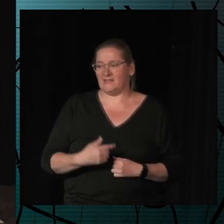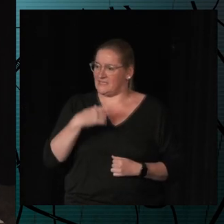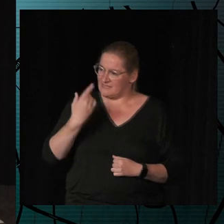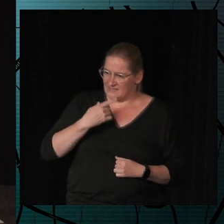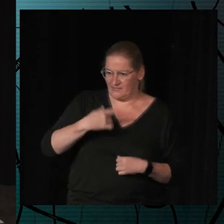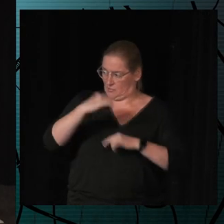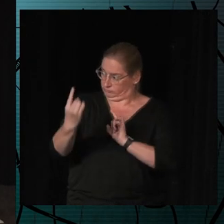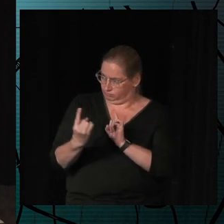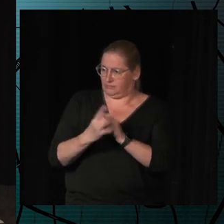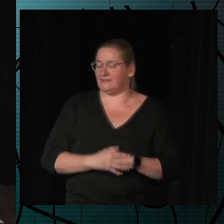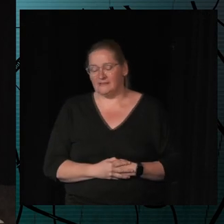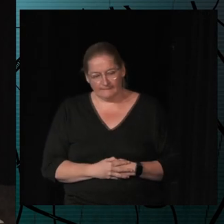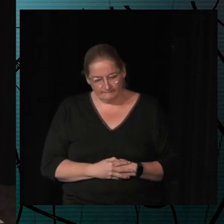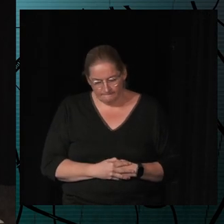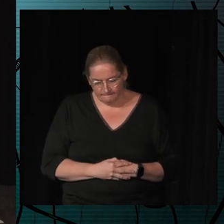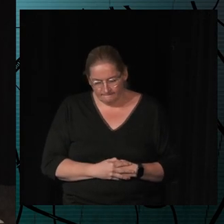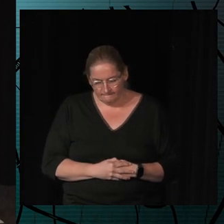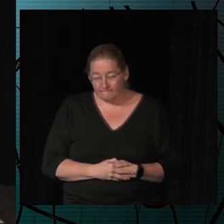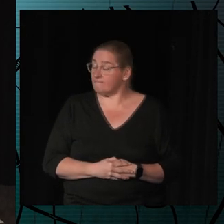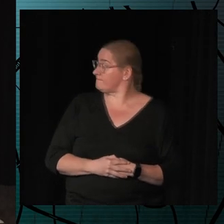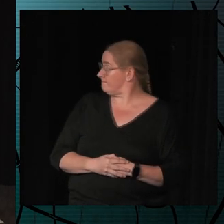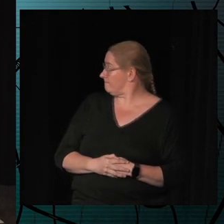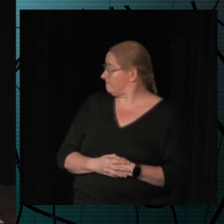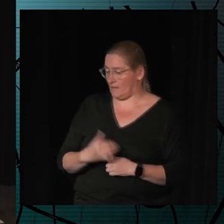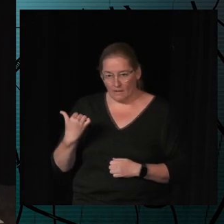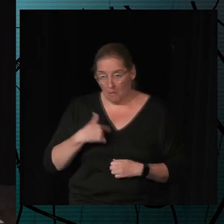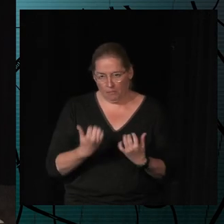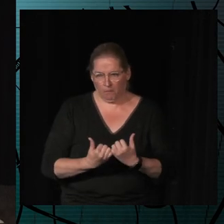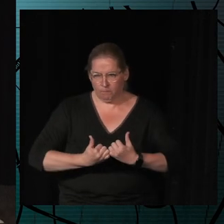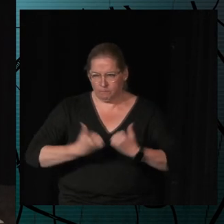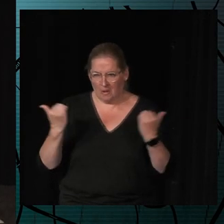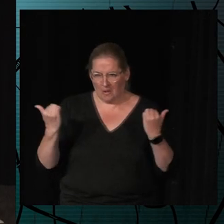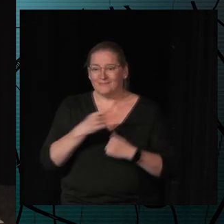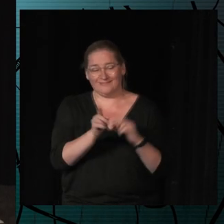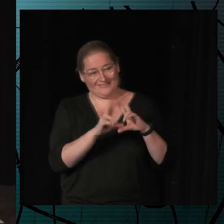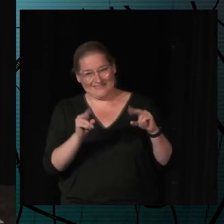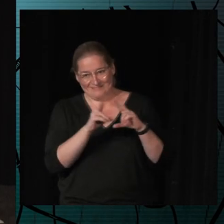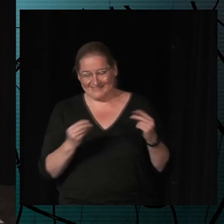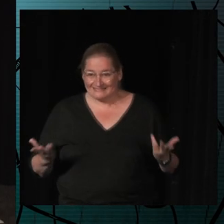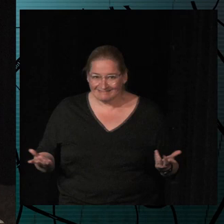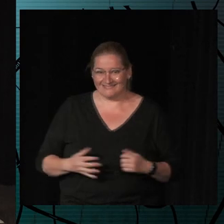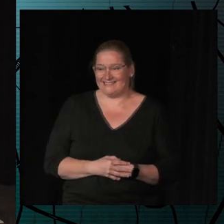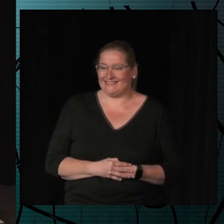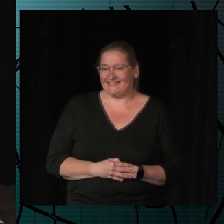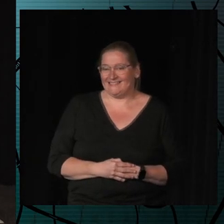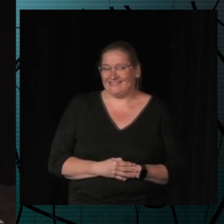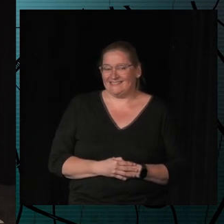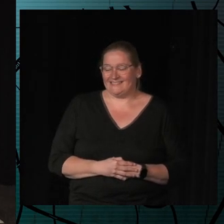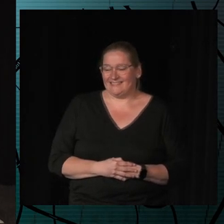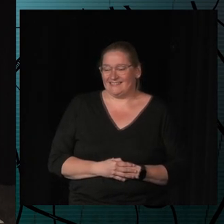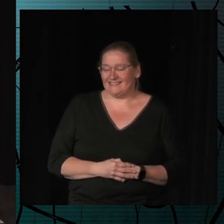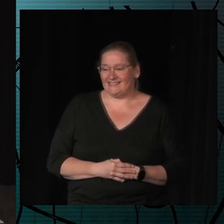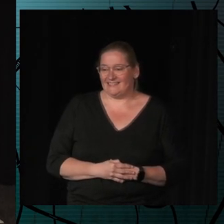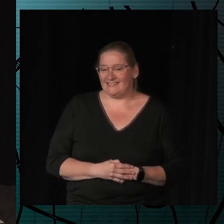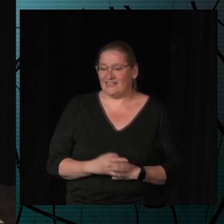donc et toi Guillaume et bien je vais aller au à l'anti aux antipodes de ce que nous a annoncé Patrick euh je